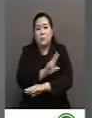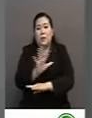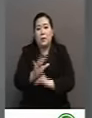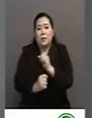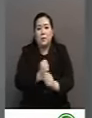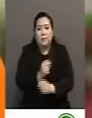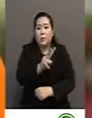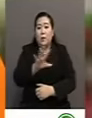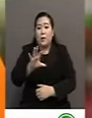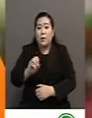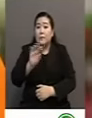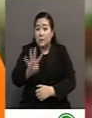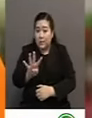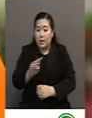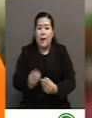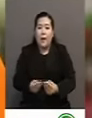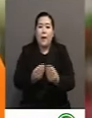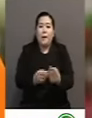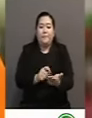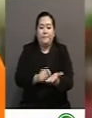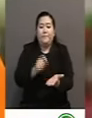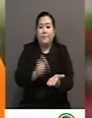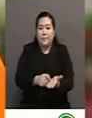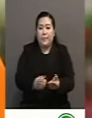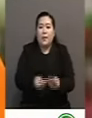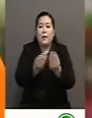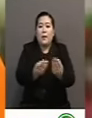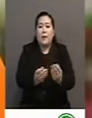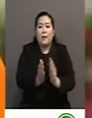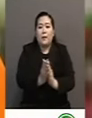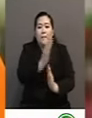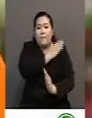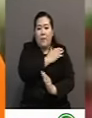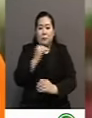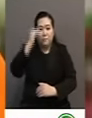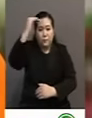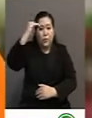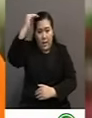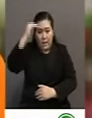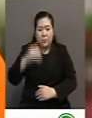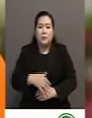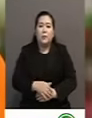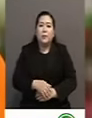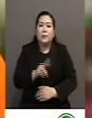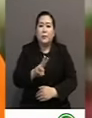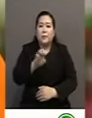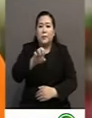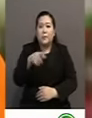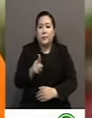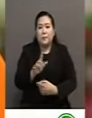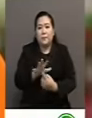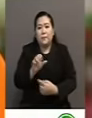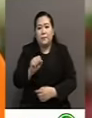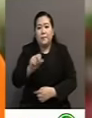2554ค่ะได้รับพระราชทานสัญญาบัตรตั้งสมณศักดิ์เป็นพระราชาคณะชั้นเทพ ฝ่ายวิปัสสนาธุระที่พระเทพยานมห